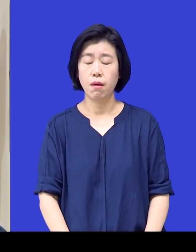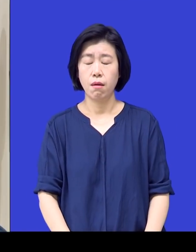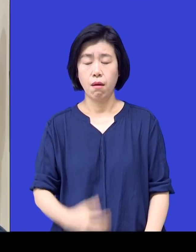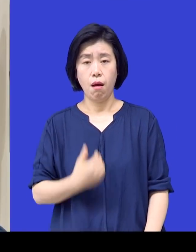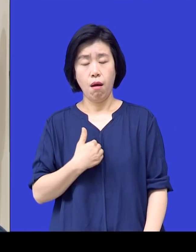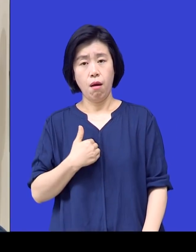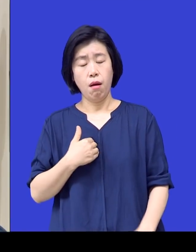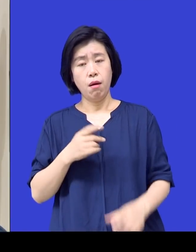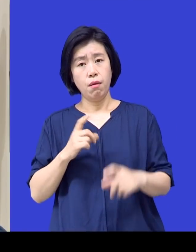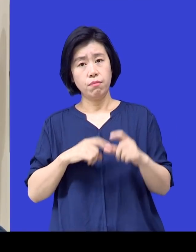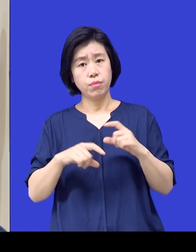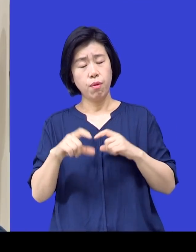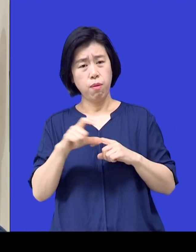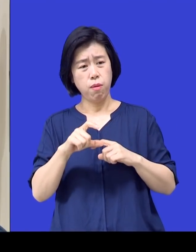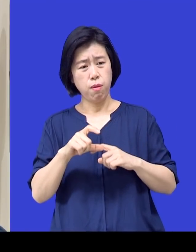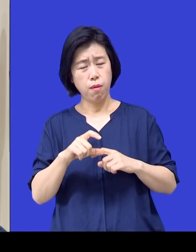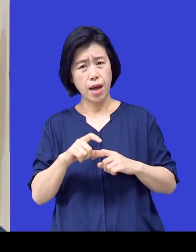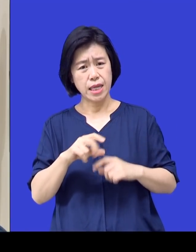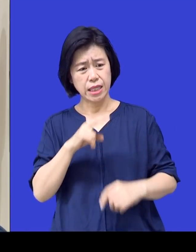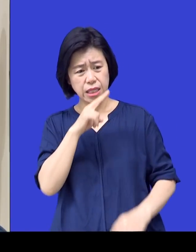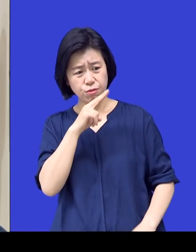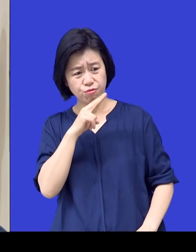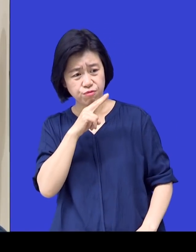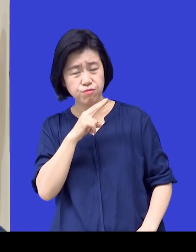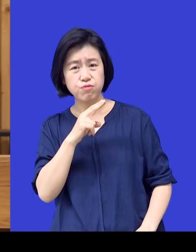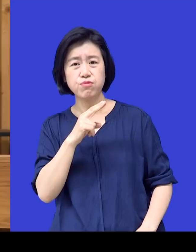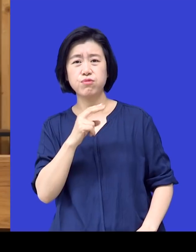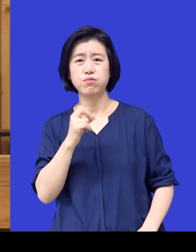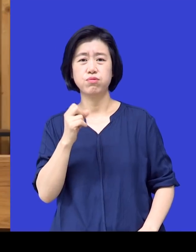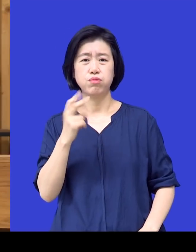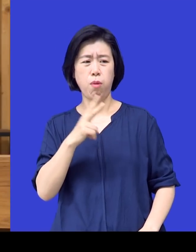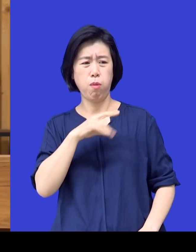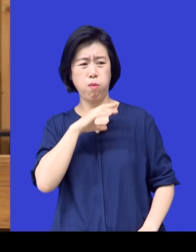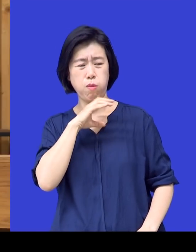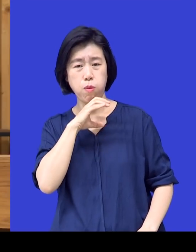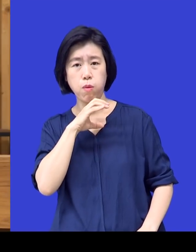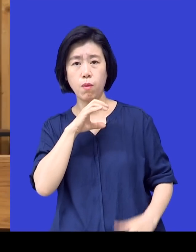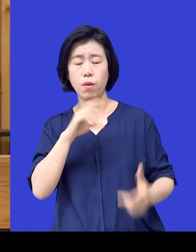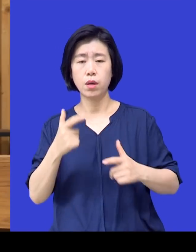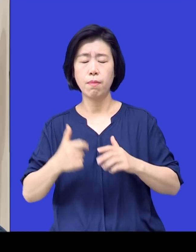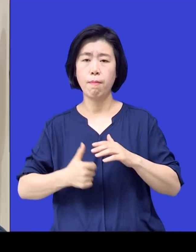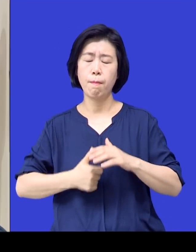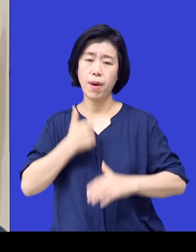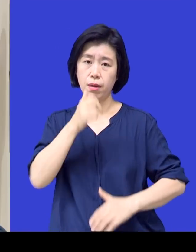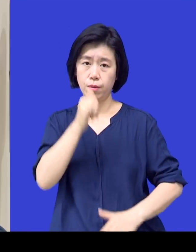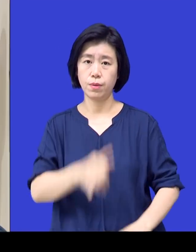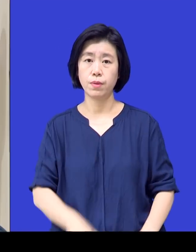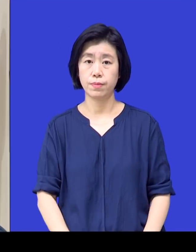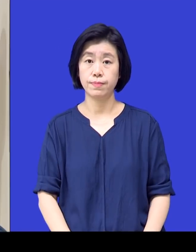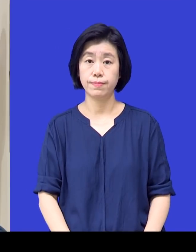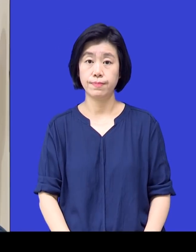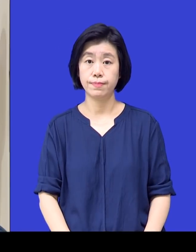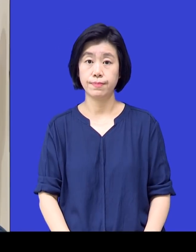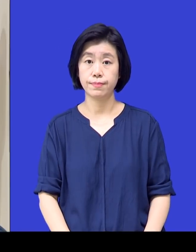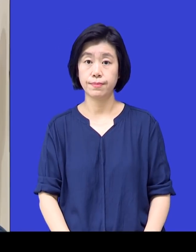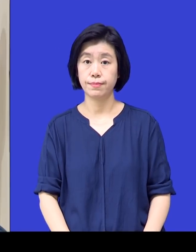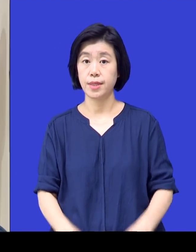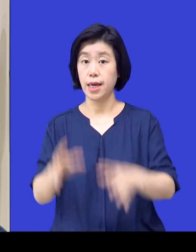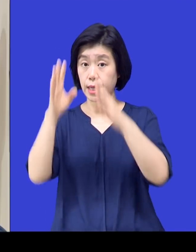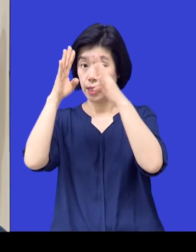더 막 저는 질투 반 뭐 원하게 되는 거예요. 예. 그래서 이제 대학교